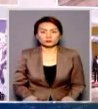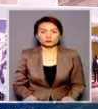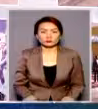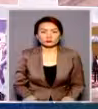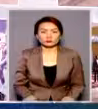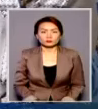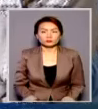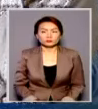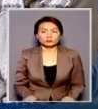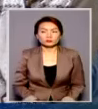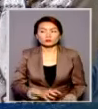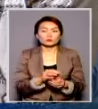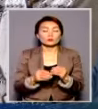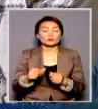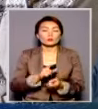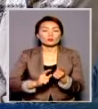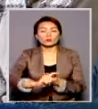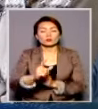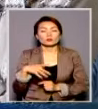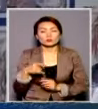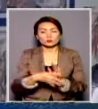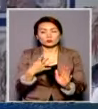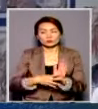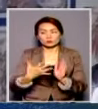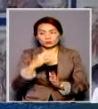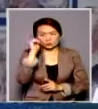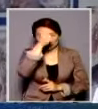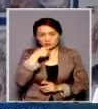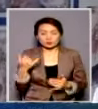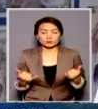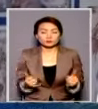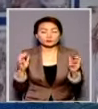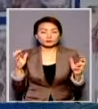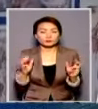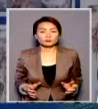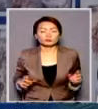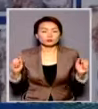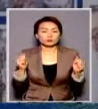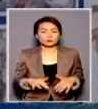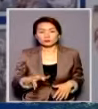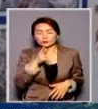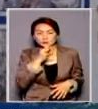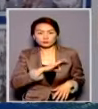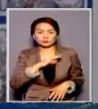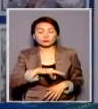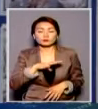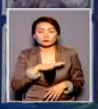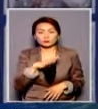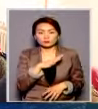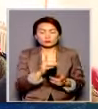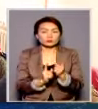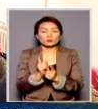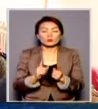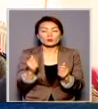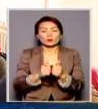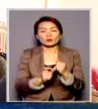ойлаймын. Соңғы рет референдум тетігі 1995 жылы қазіргі конституцияны қабылдау кезінде қолданылған болатын.